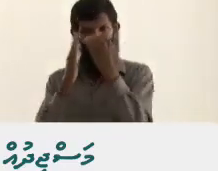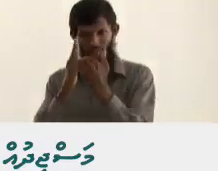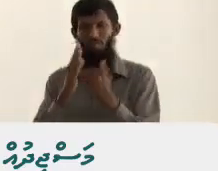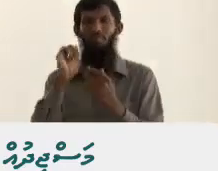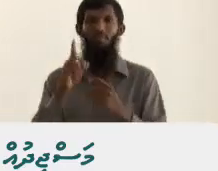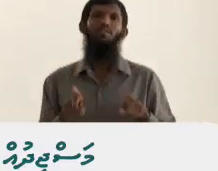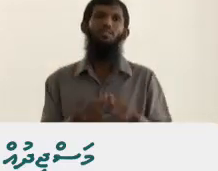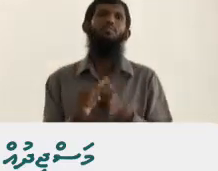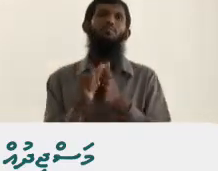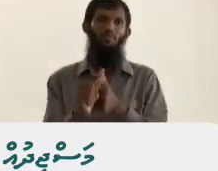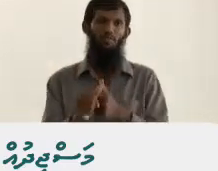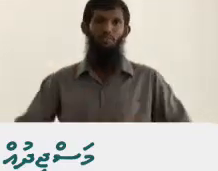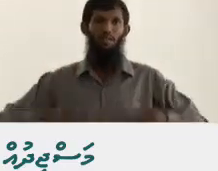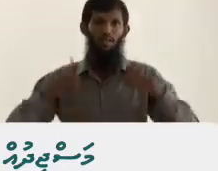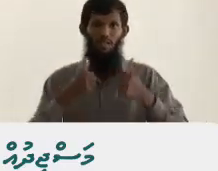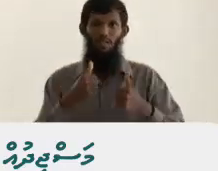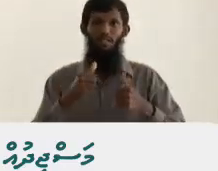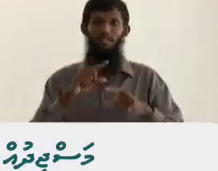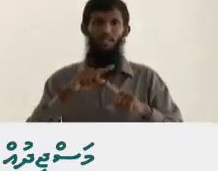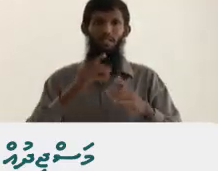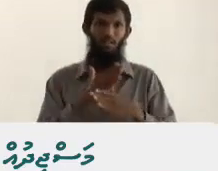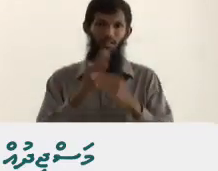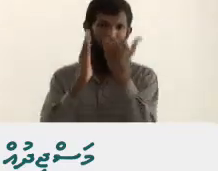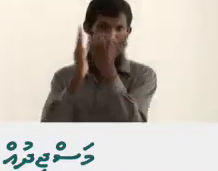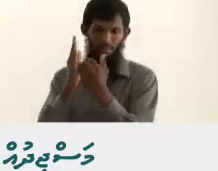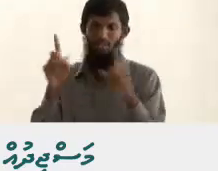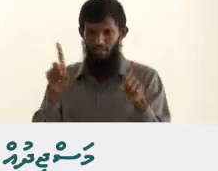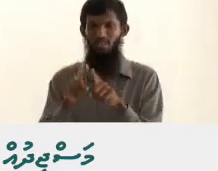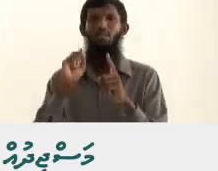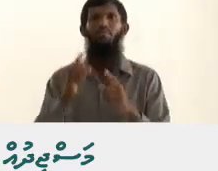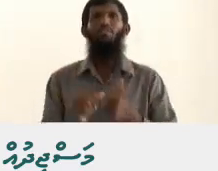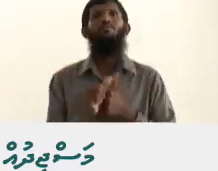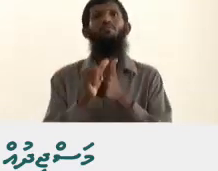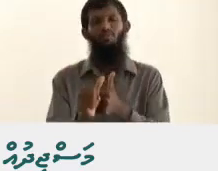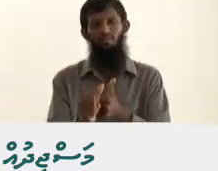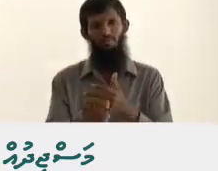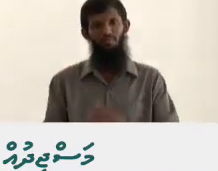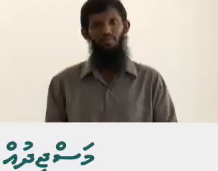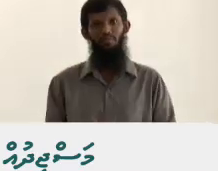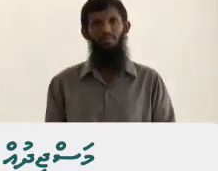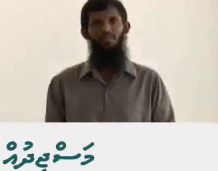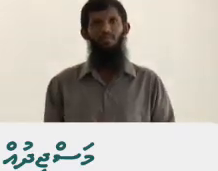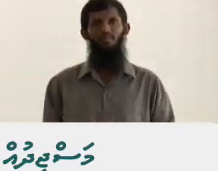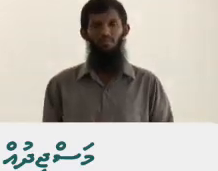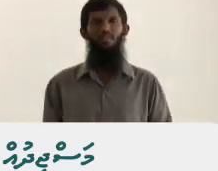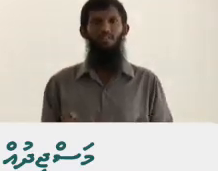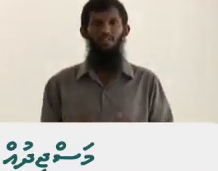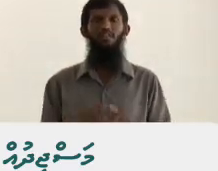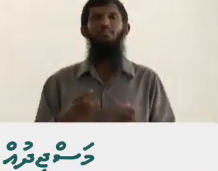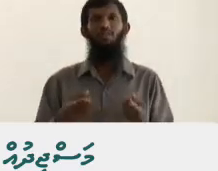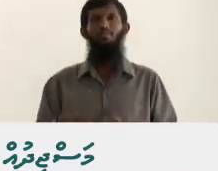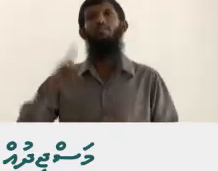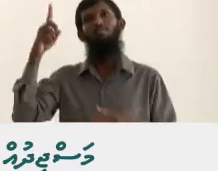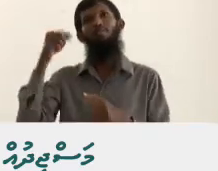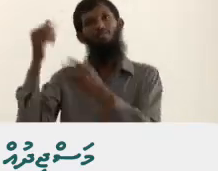আম মুসিহতা বেহে ইদারাতকুন দে ইরশাদতক তাবাবে বোলাবাগে এরুং কিরিতি আল্লাহু বরকা